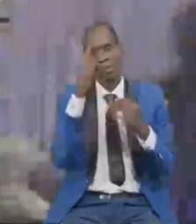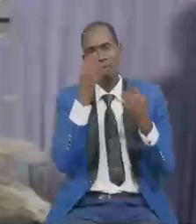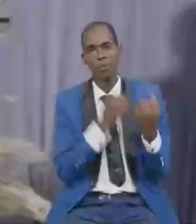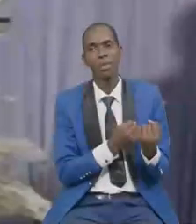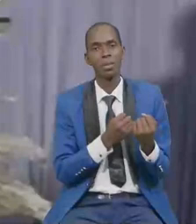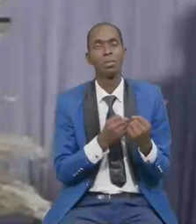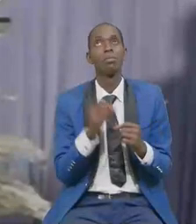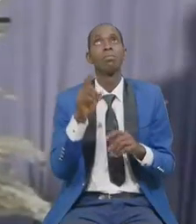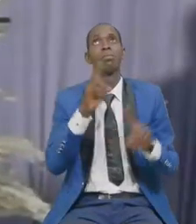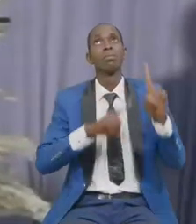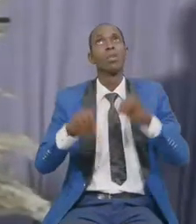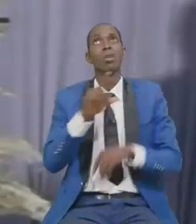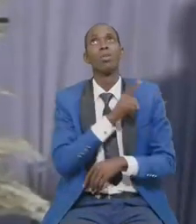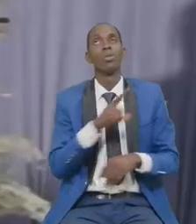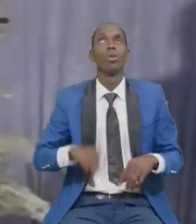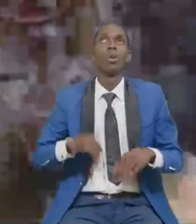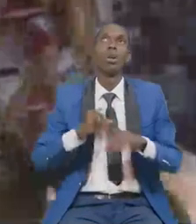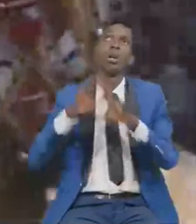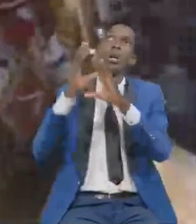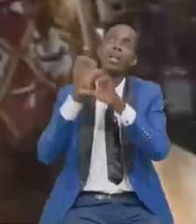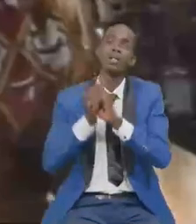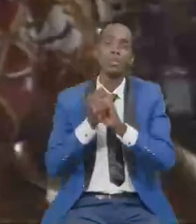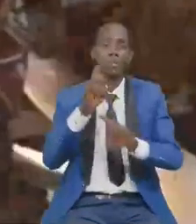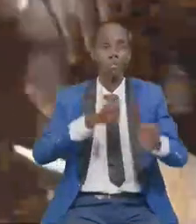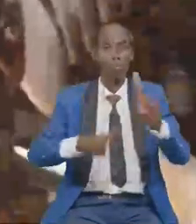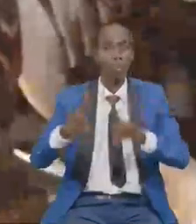reçois. Seigneur, je reçois.